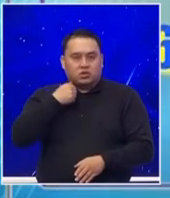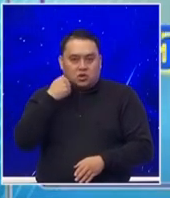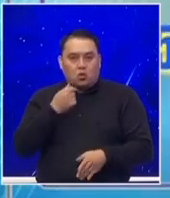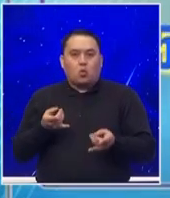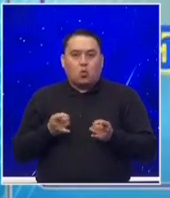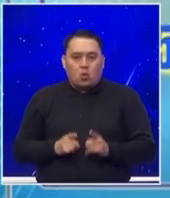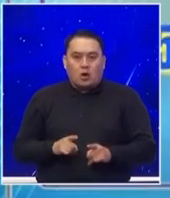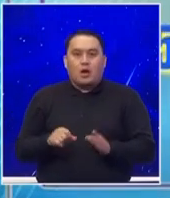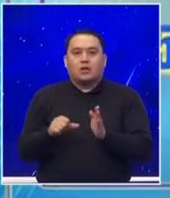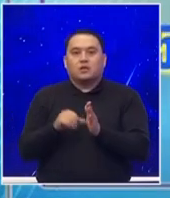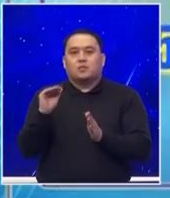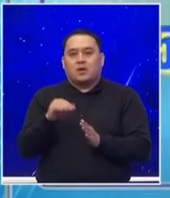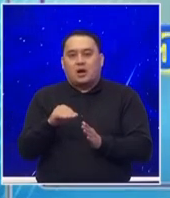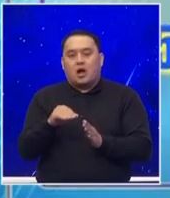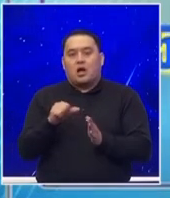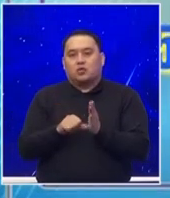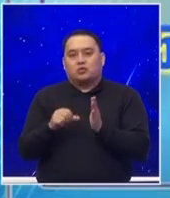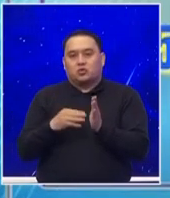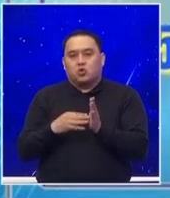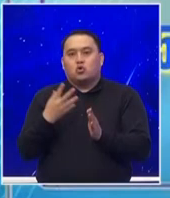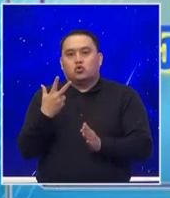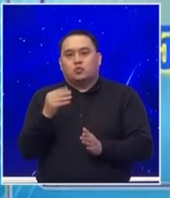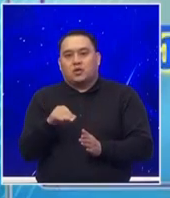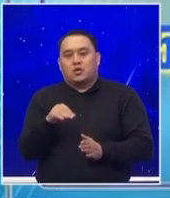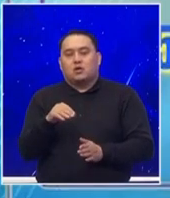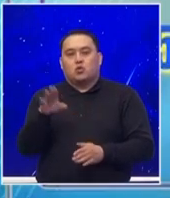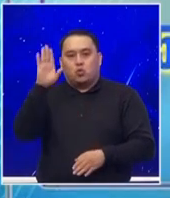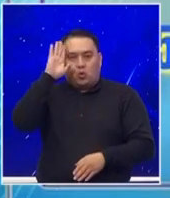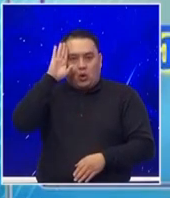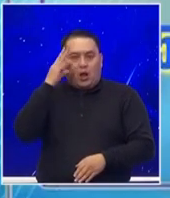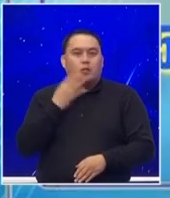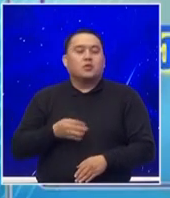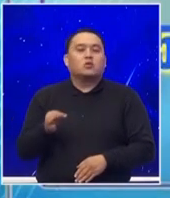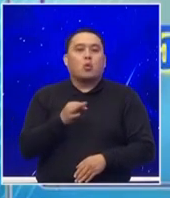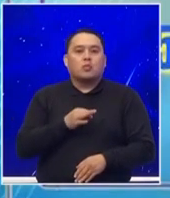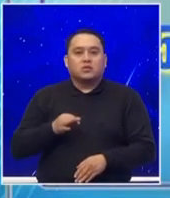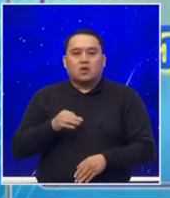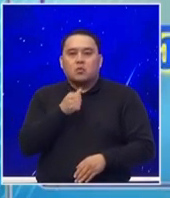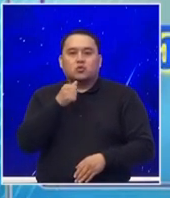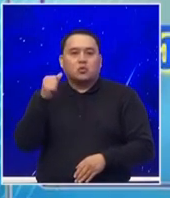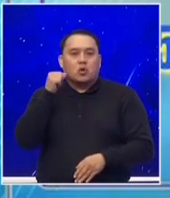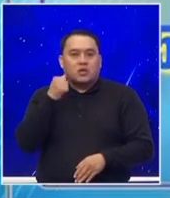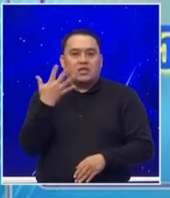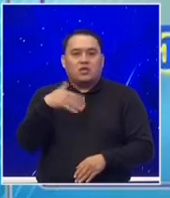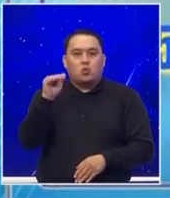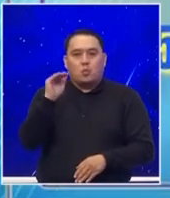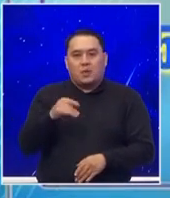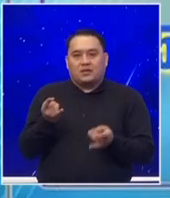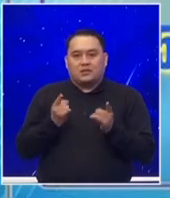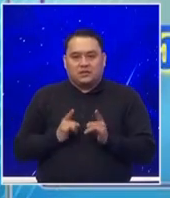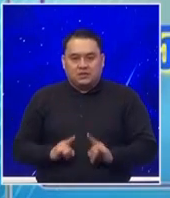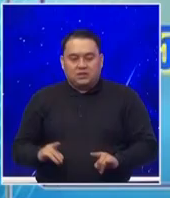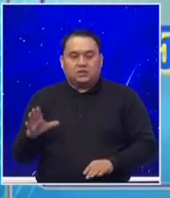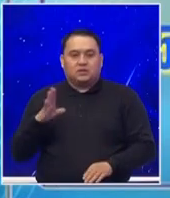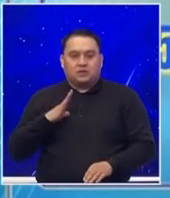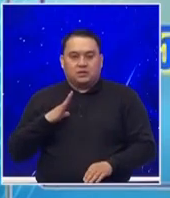келген 6671 баланың 3351-і ұл. Ал Алматы облысы бойынша өткен жылы 50 мыңнан аса сәби